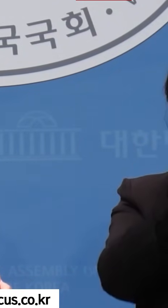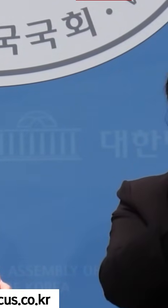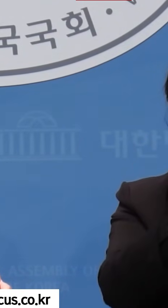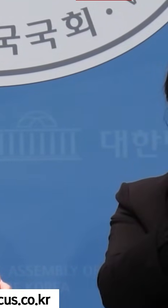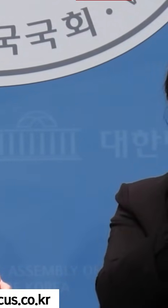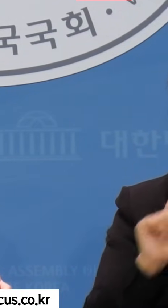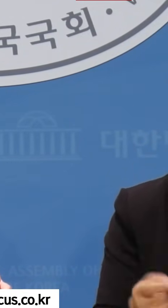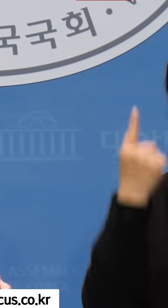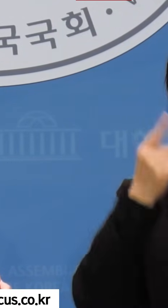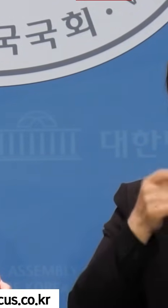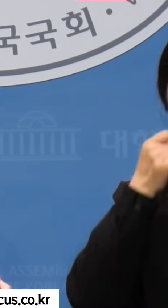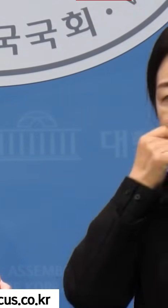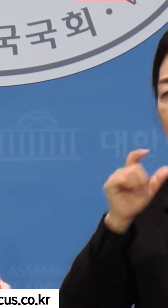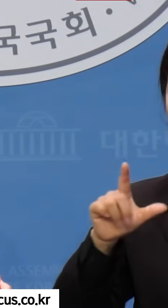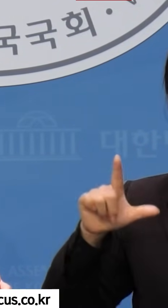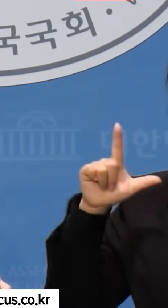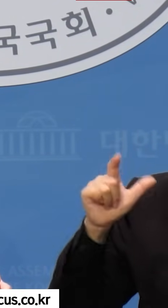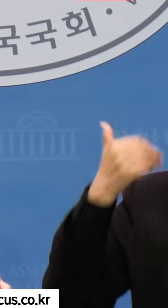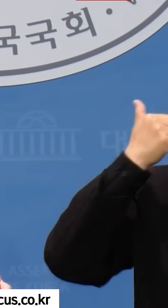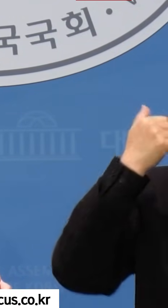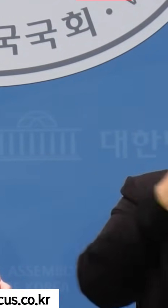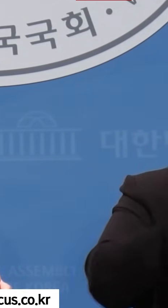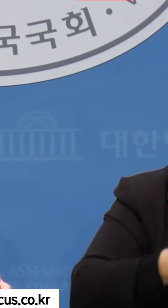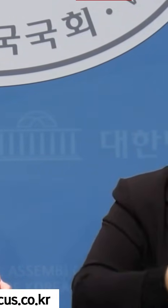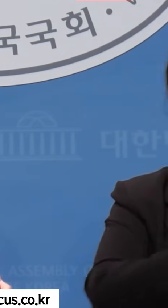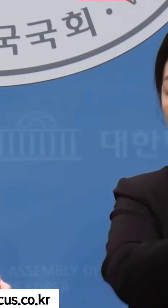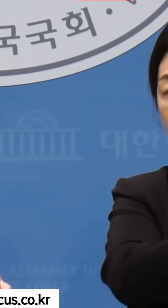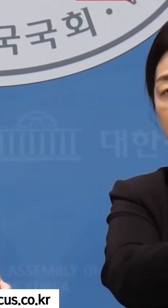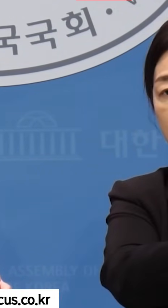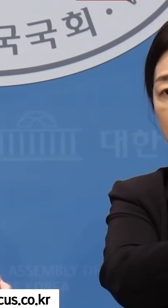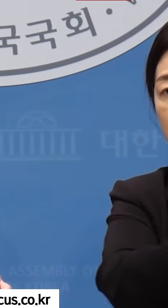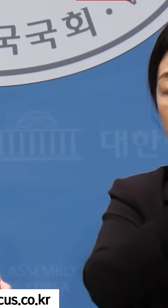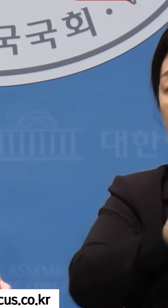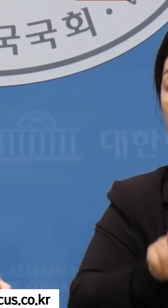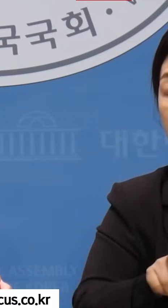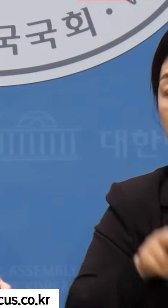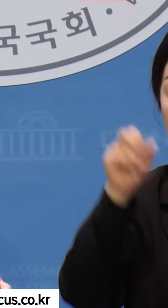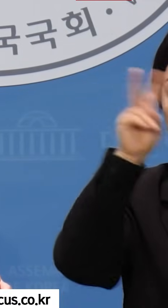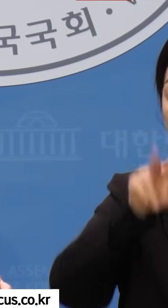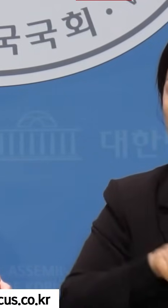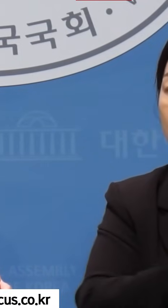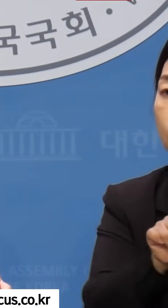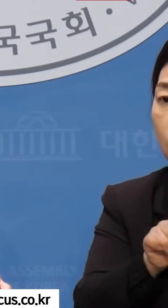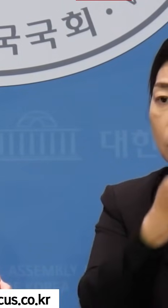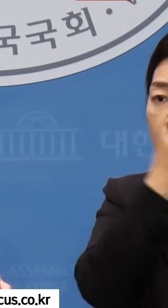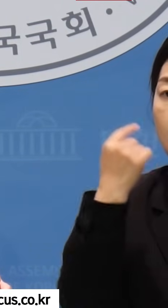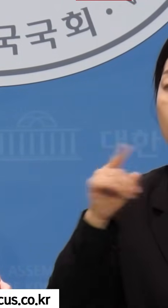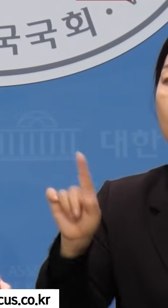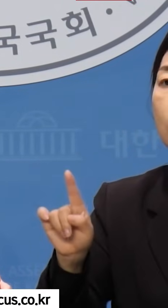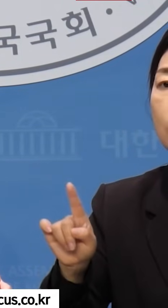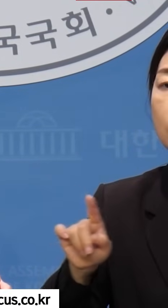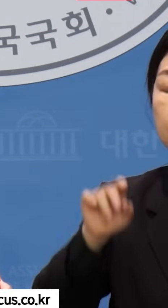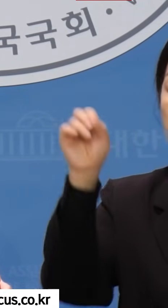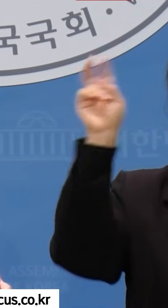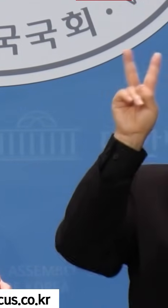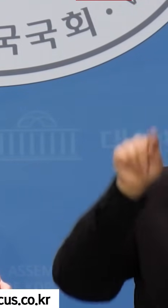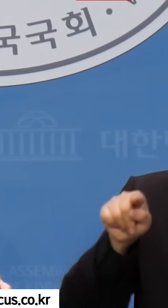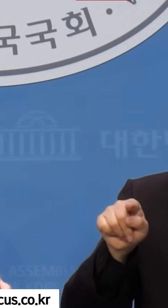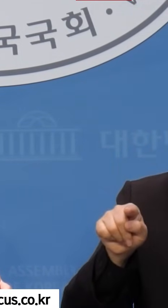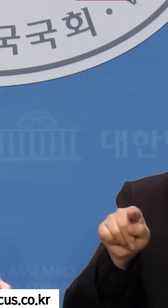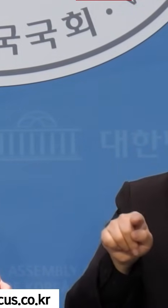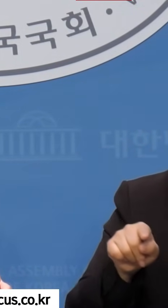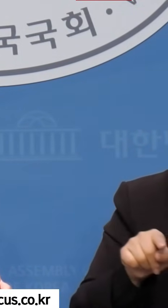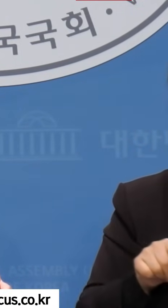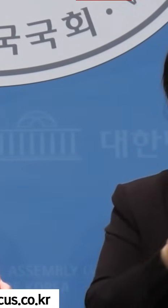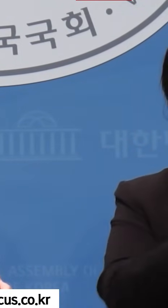누굽니까? 지금의 윤석열 대통령입니다. 근데 이제 와서 무슨 이유로, 무슨 근거로 갑자기